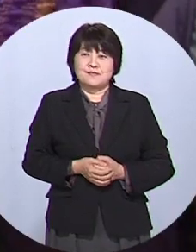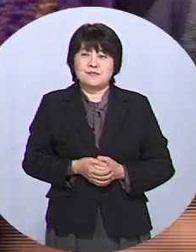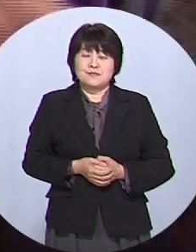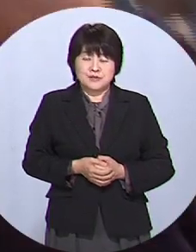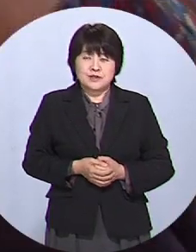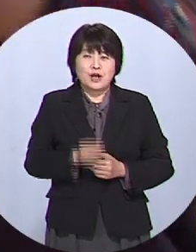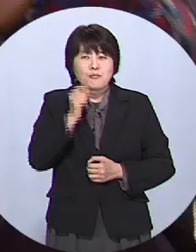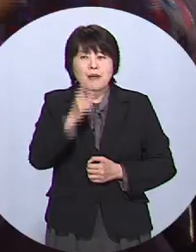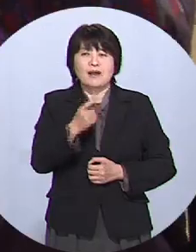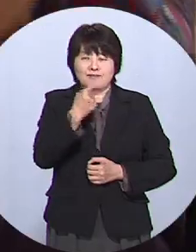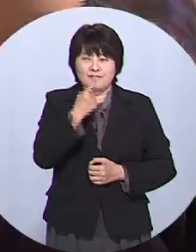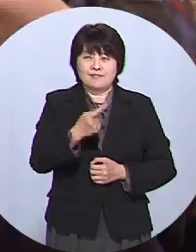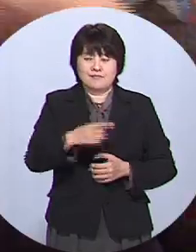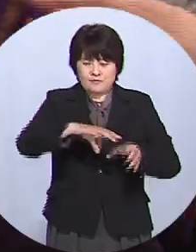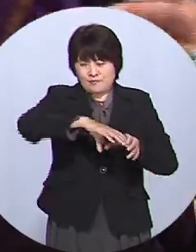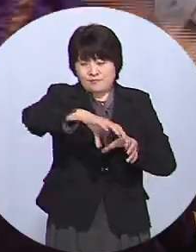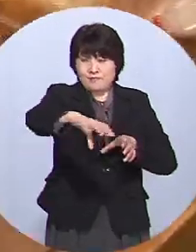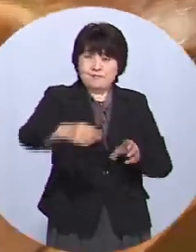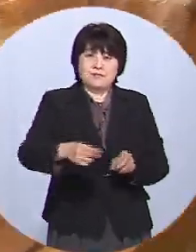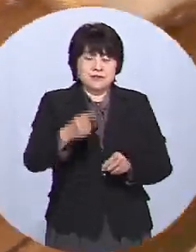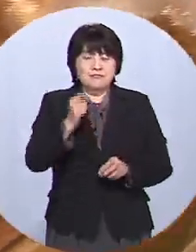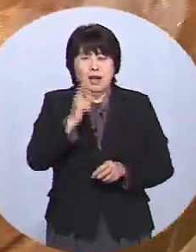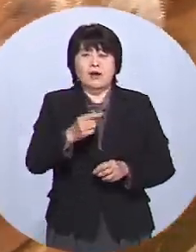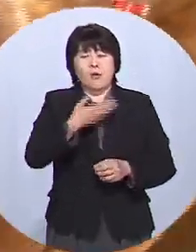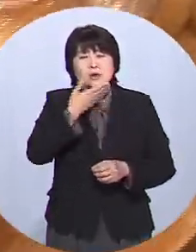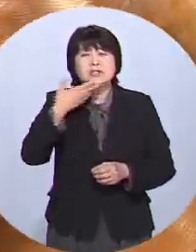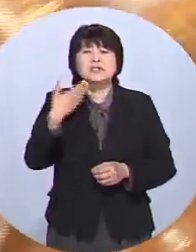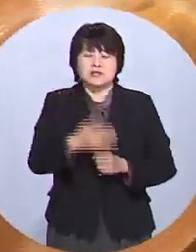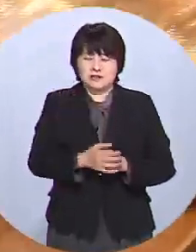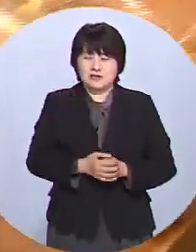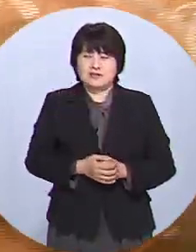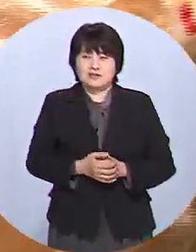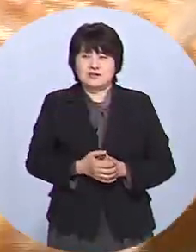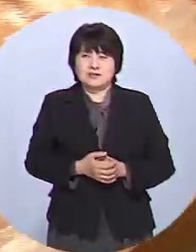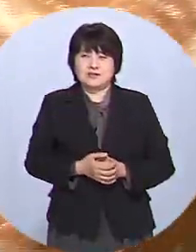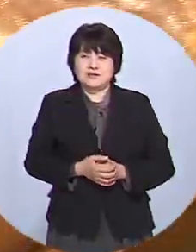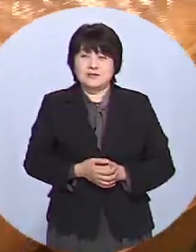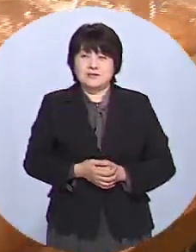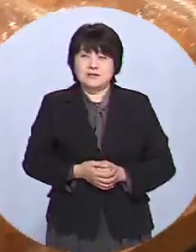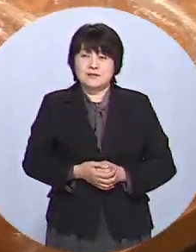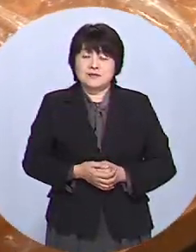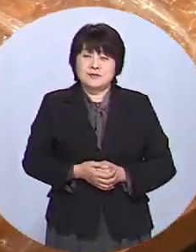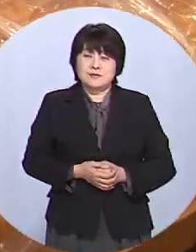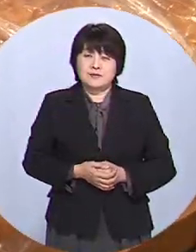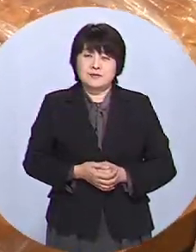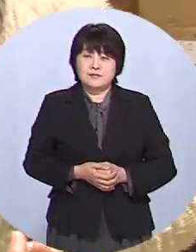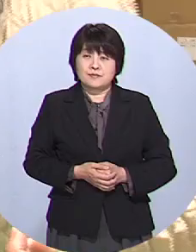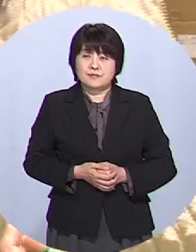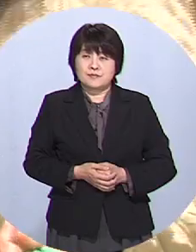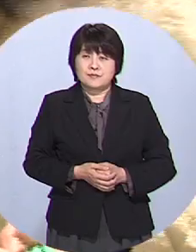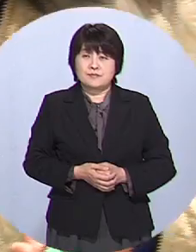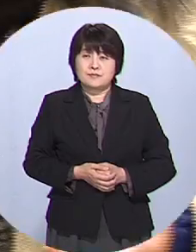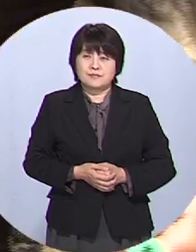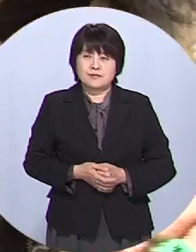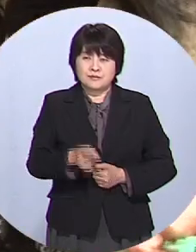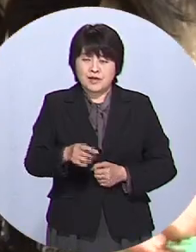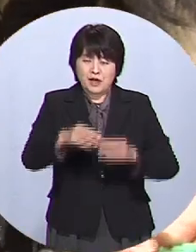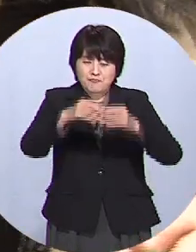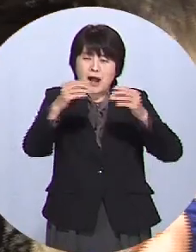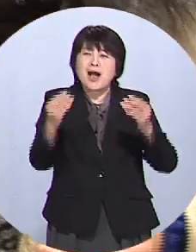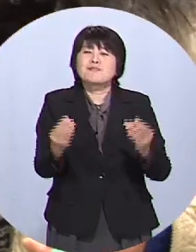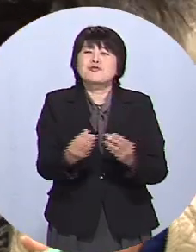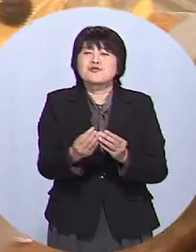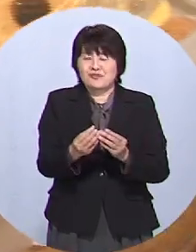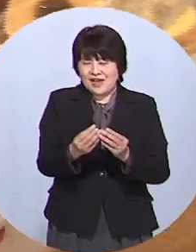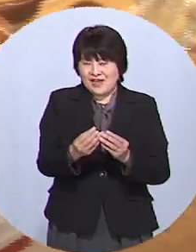食パンのあれとか、あの手作り粉、 美味しいですね、今買ったらちょっとね、 これね、うん、 バンクーヘンをこ